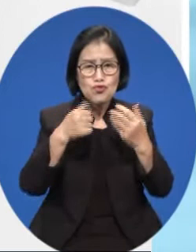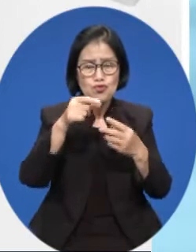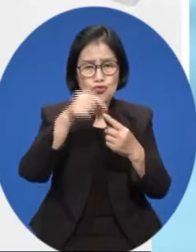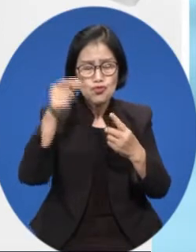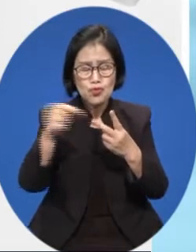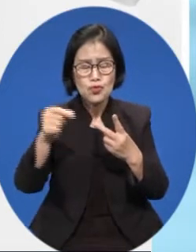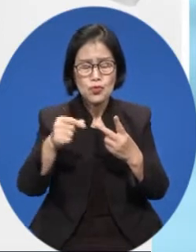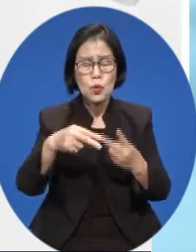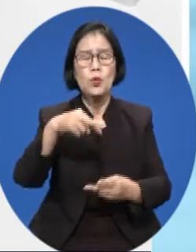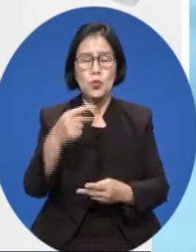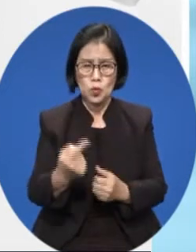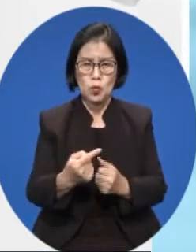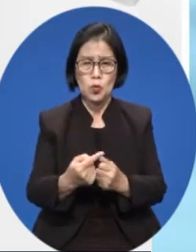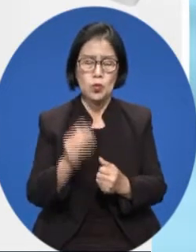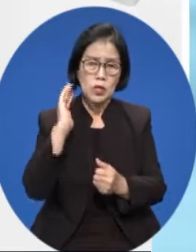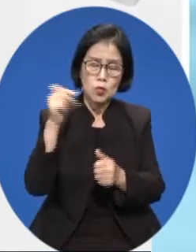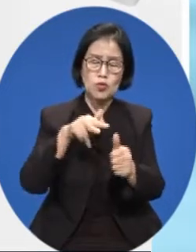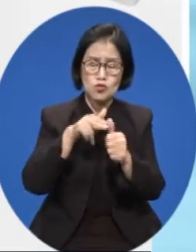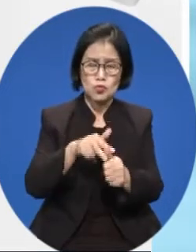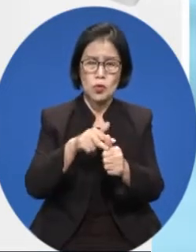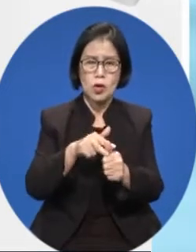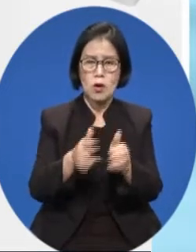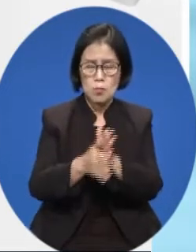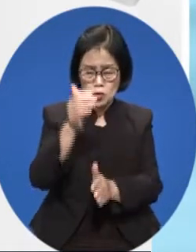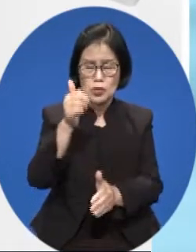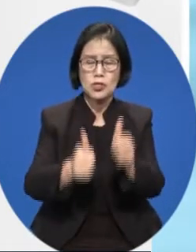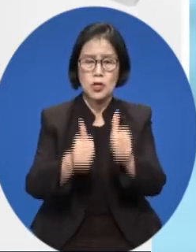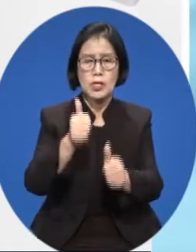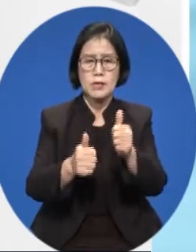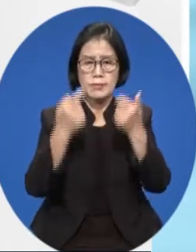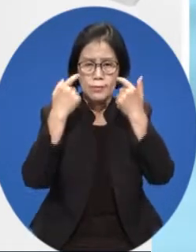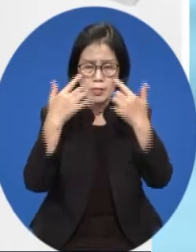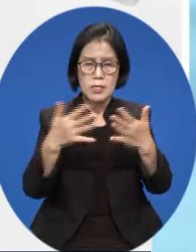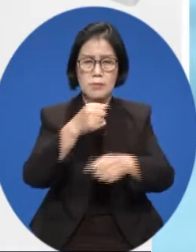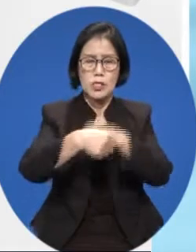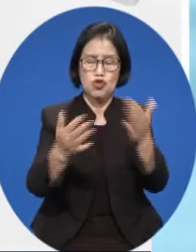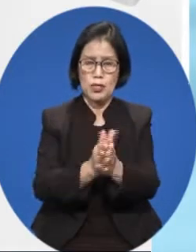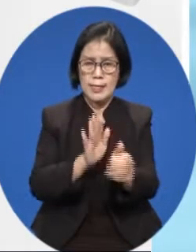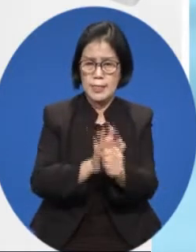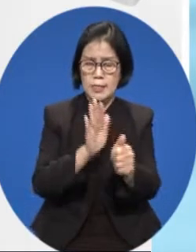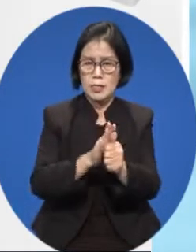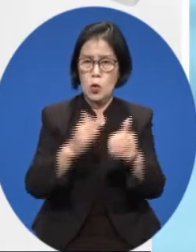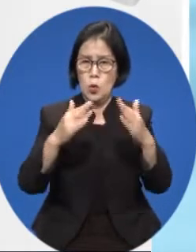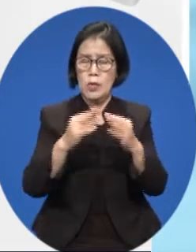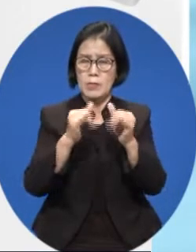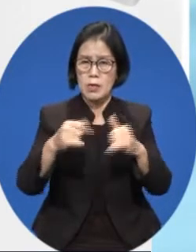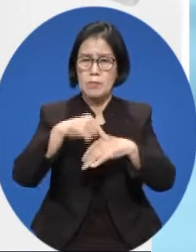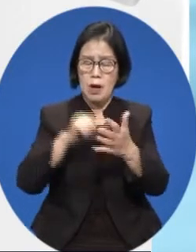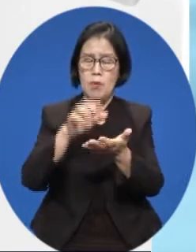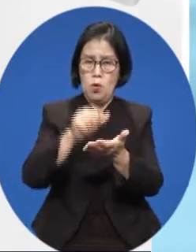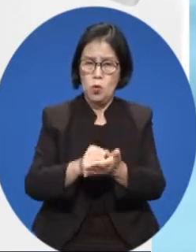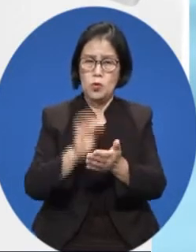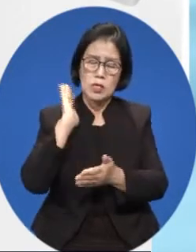하더라도 어그 대통령 후보가 본 산에 가서 확실하게 민주당 지지자들 허 남의 마음을 얻고 대통령까지